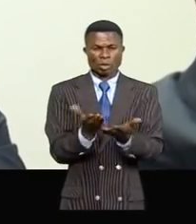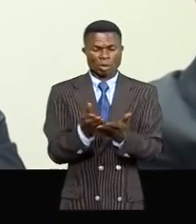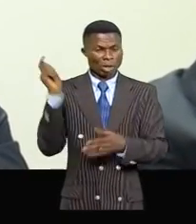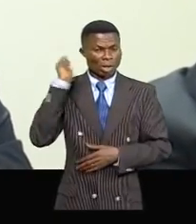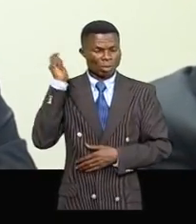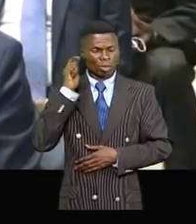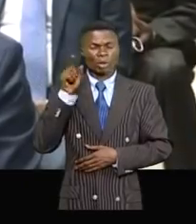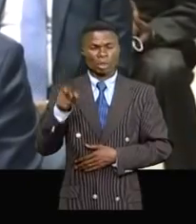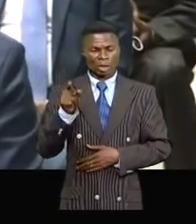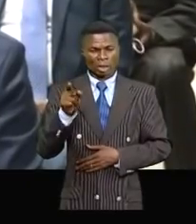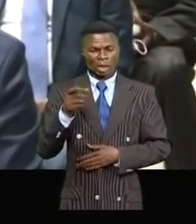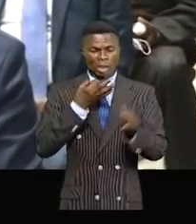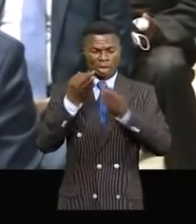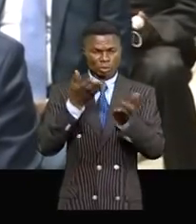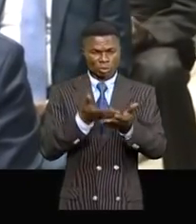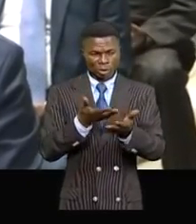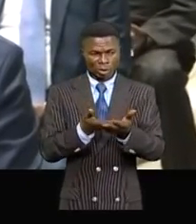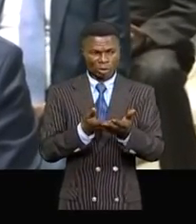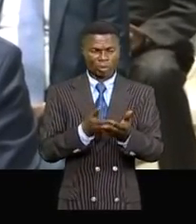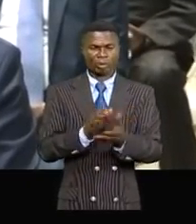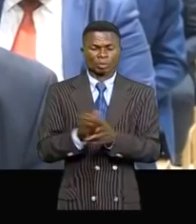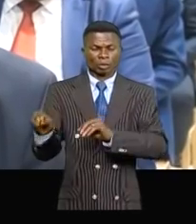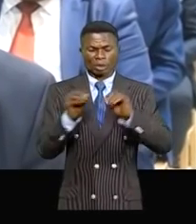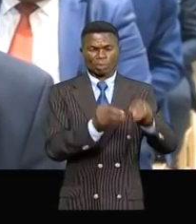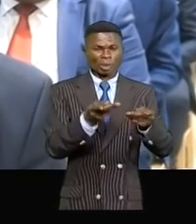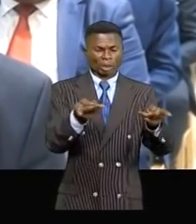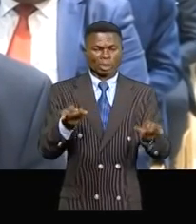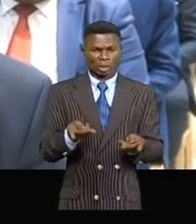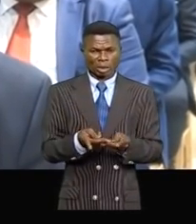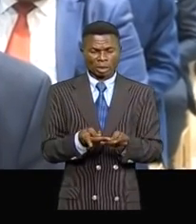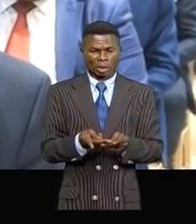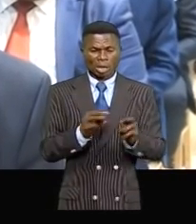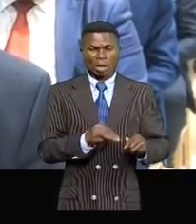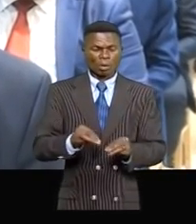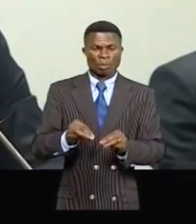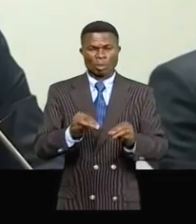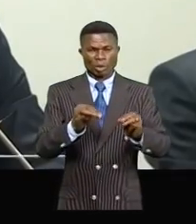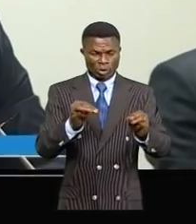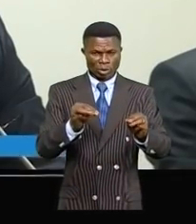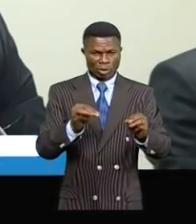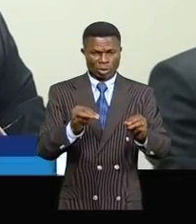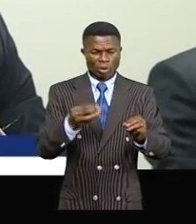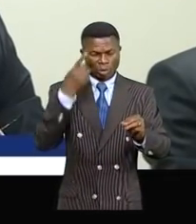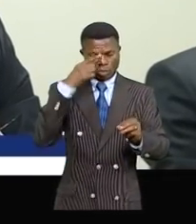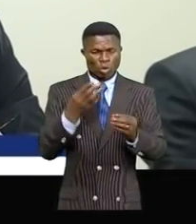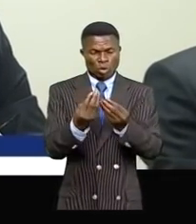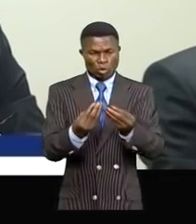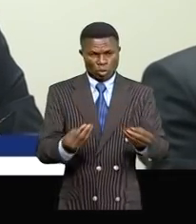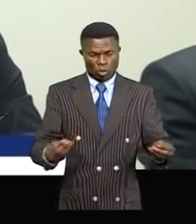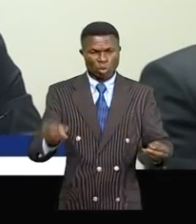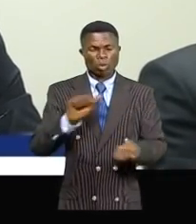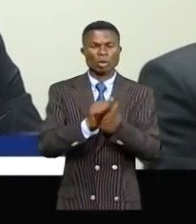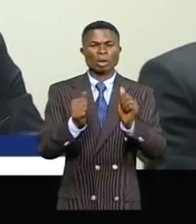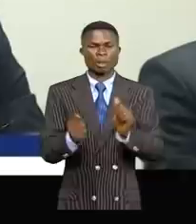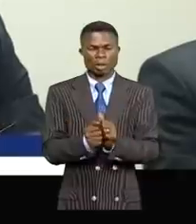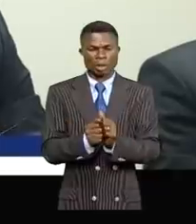professeur Clément Kouéténimi explique. Mettre en place un mécanisme pour résoudre le problème